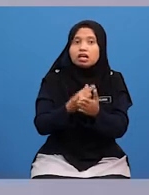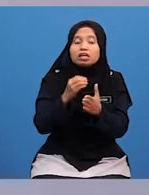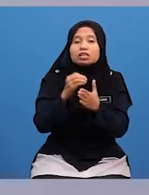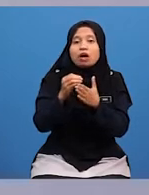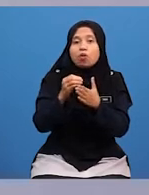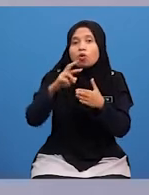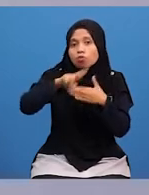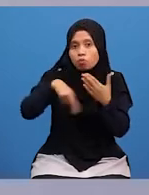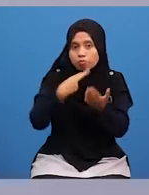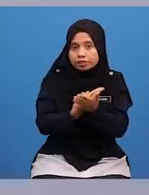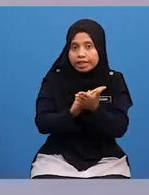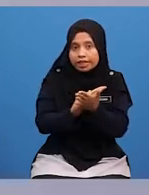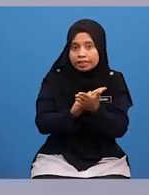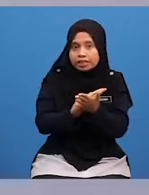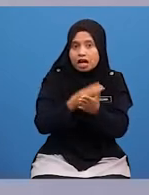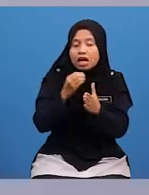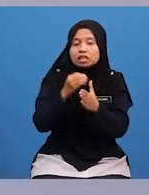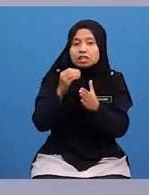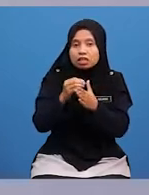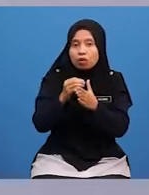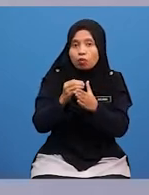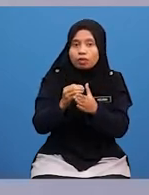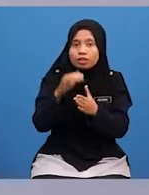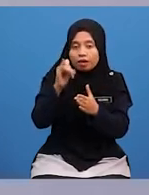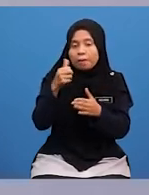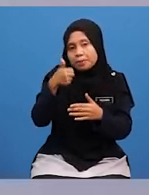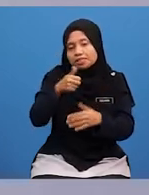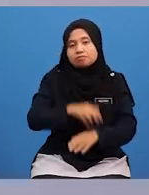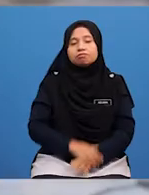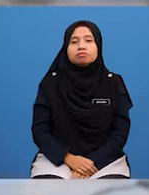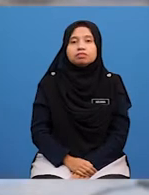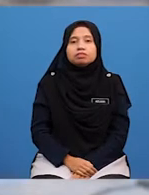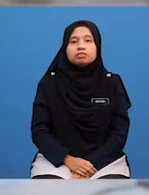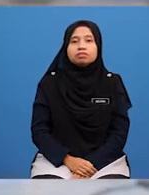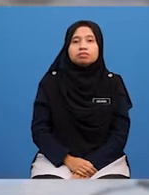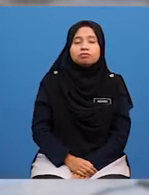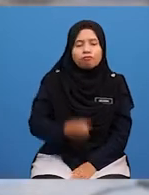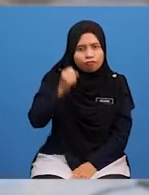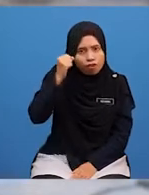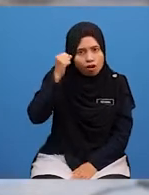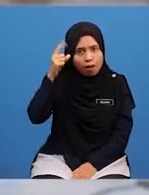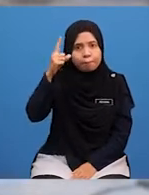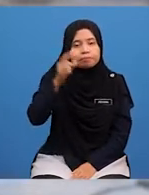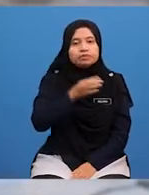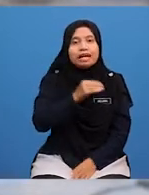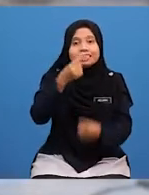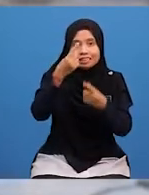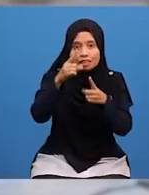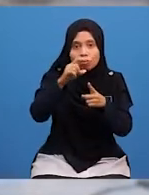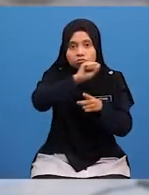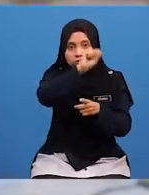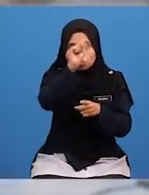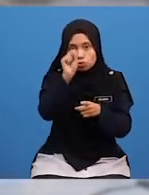kesimpulan atau rumusan atau olahan menarik. Sila fahami dan